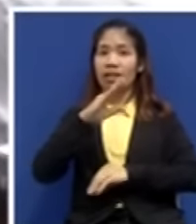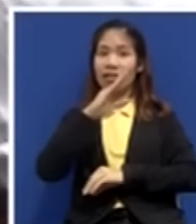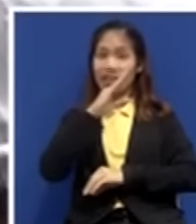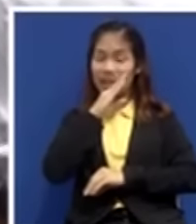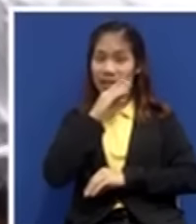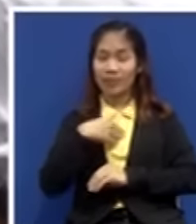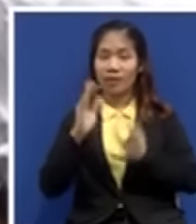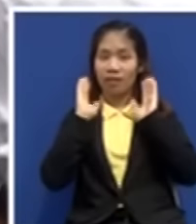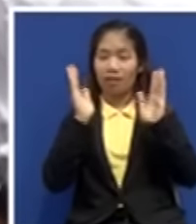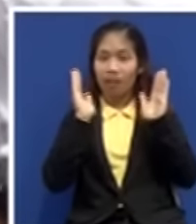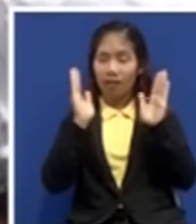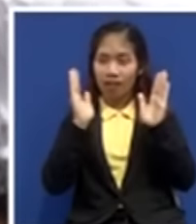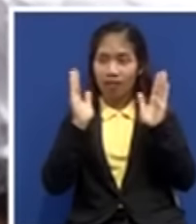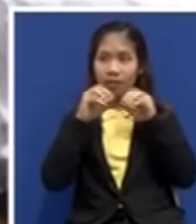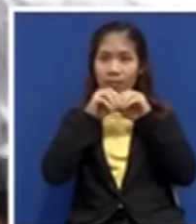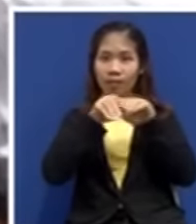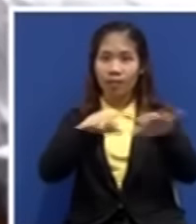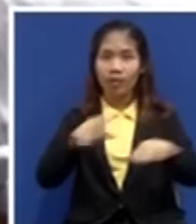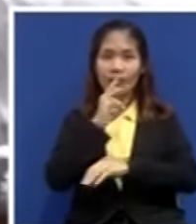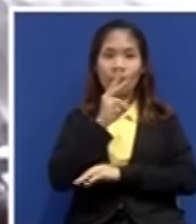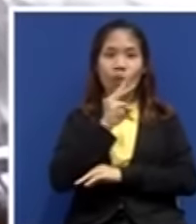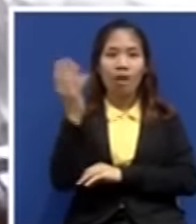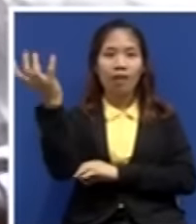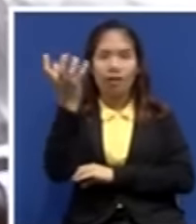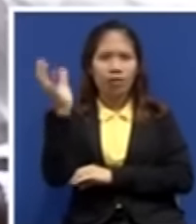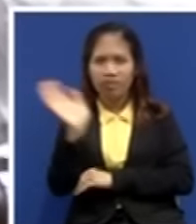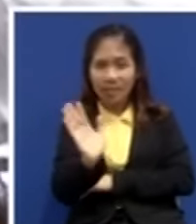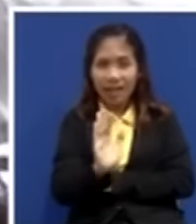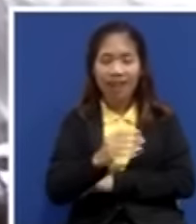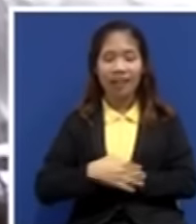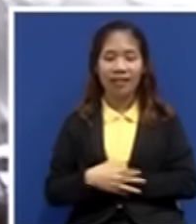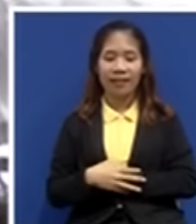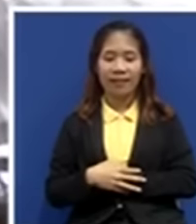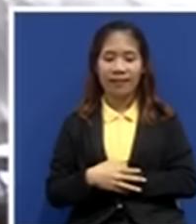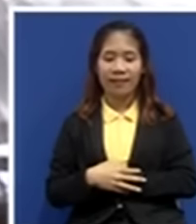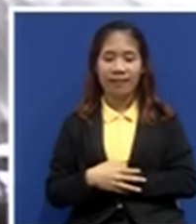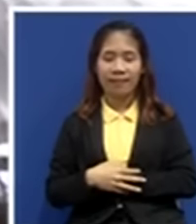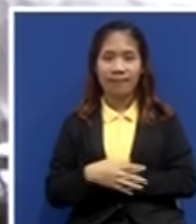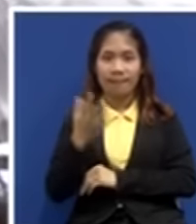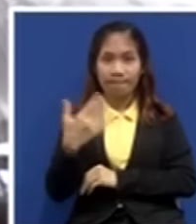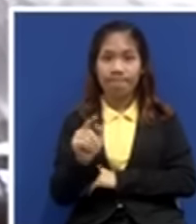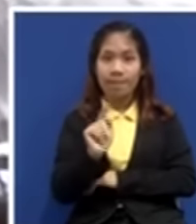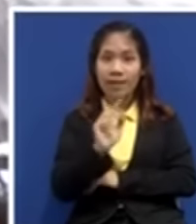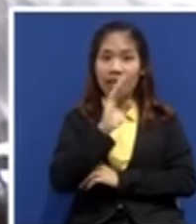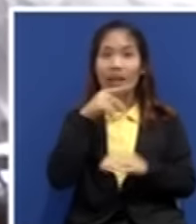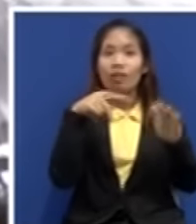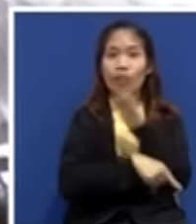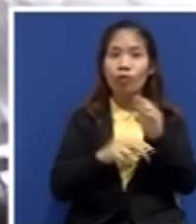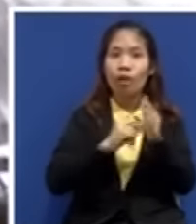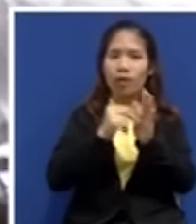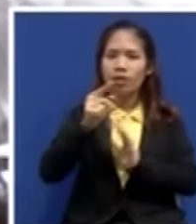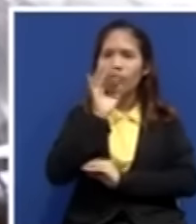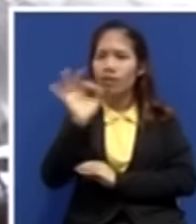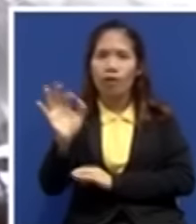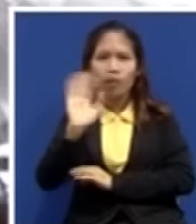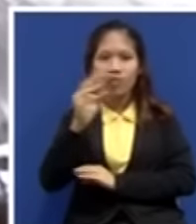ไปออกไปว่ากล่าวเฉยๆลอยๆไม่ได้ท่านประธานที่เคารพและถ้าโกงก็ไปฟ้องกัน